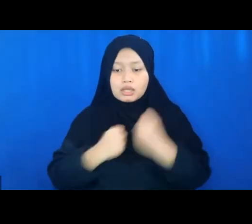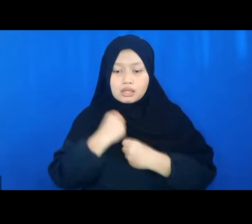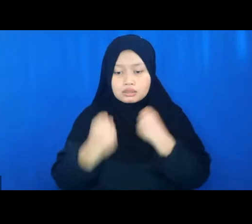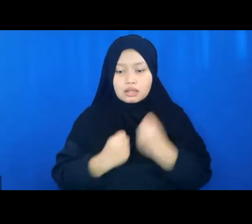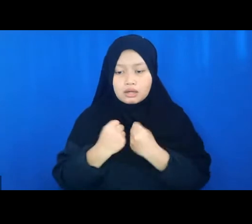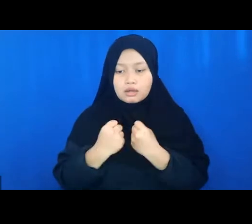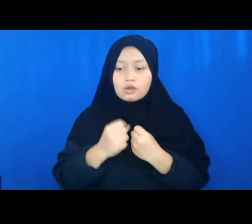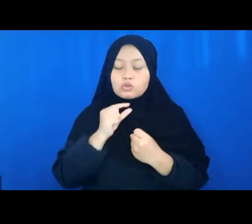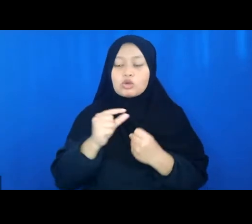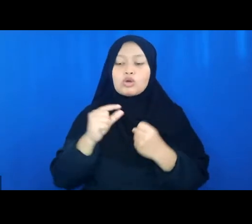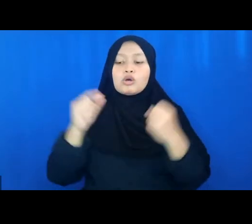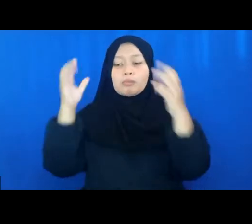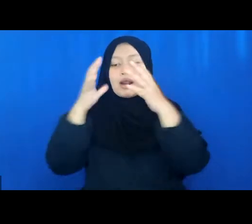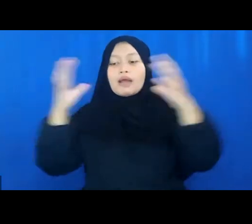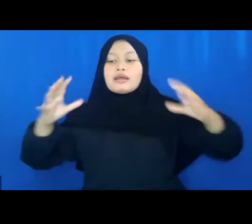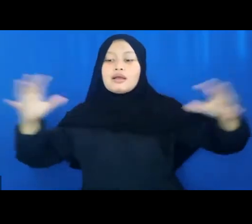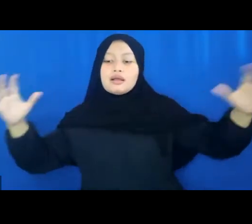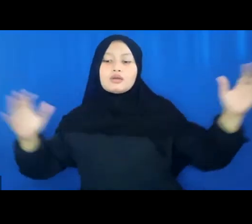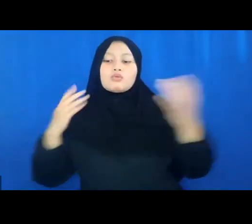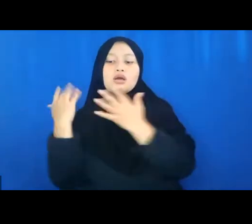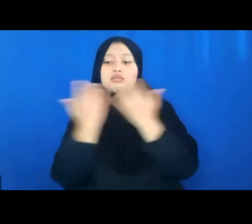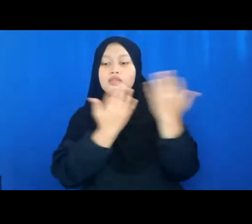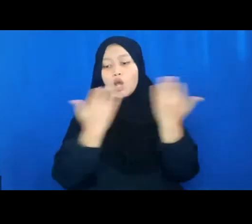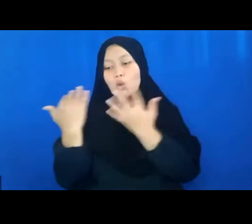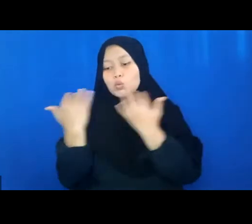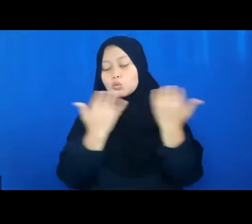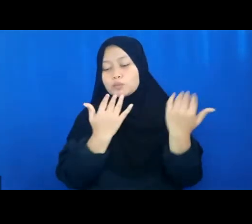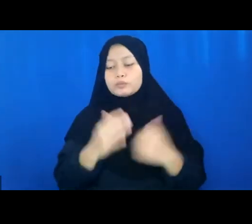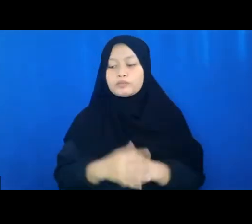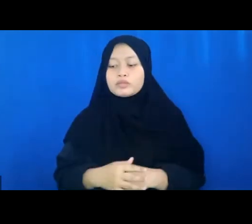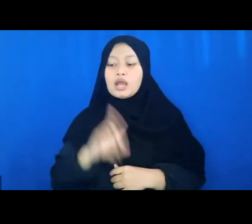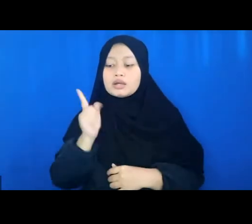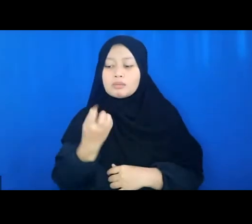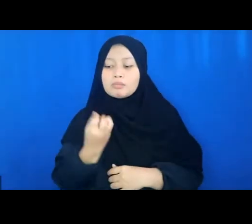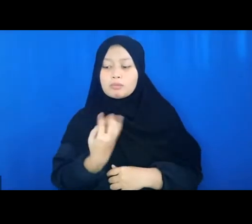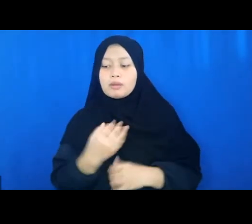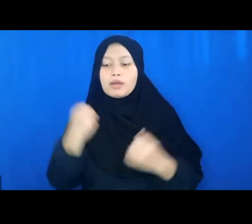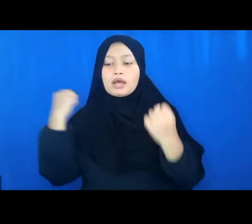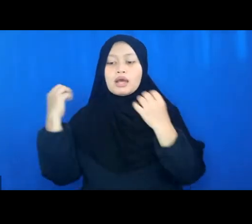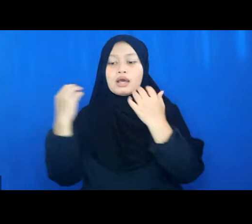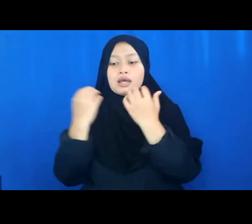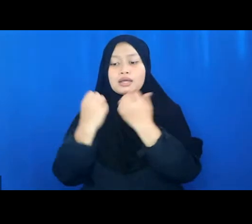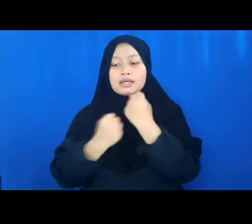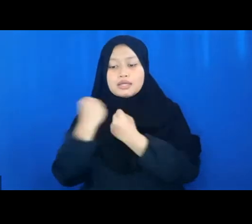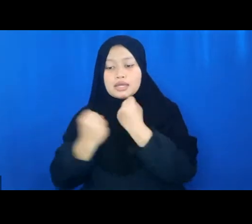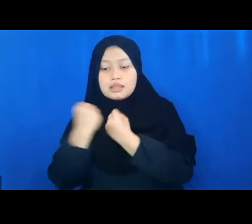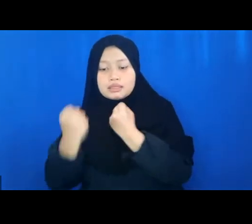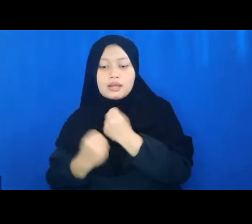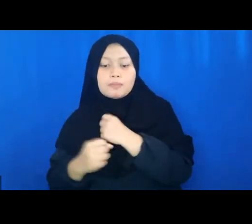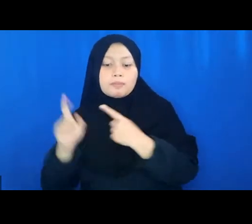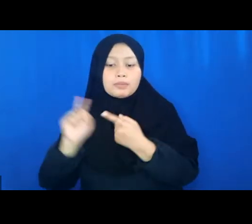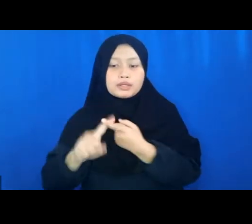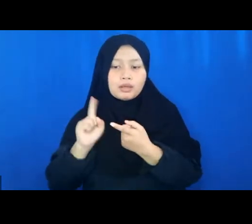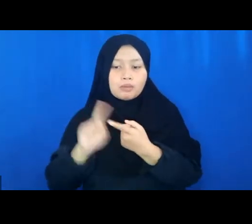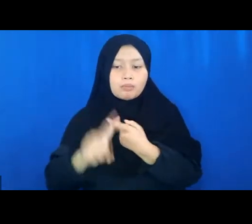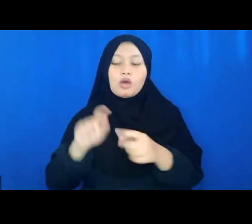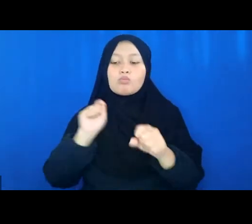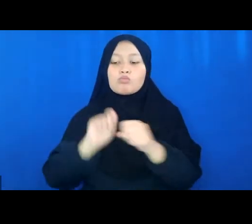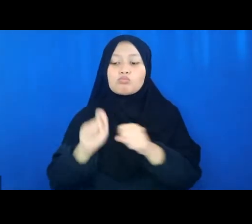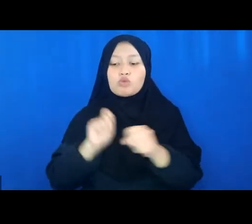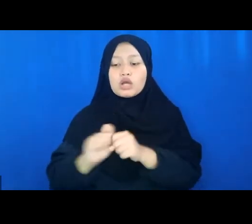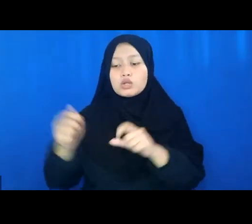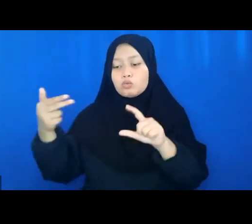perayaan tersebut ada beberapa kegiatan diantaranya yang pertama kami membuat